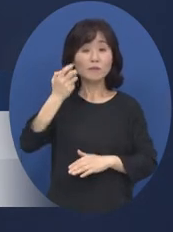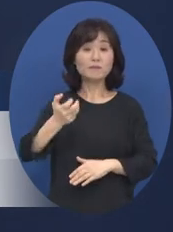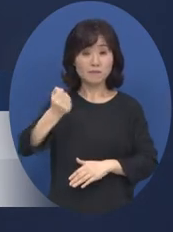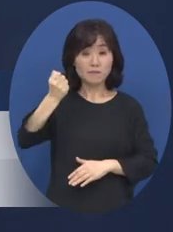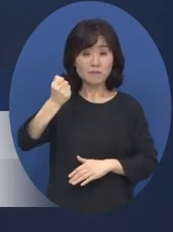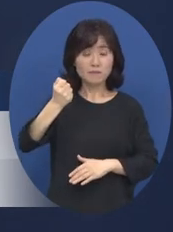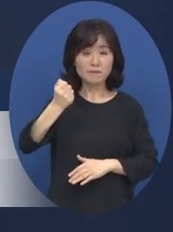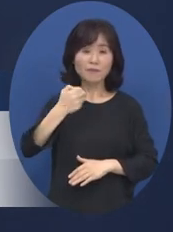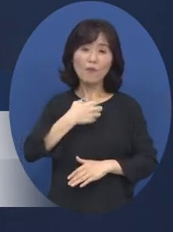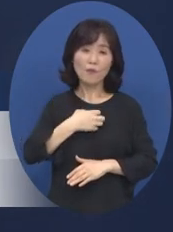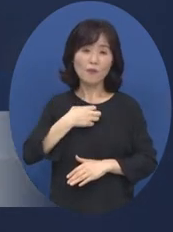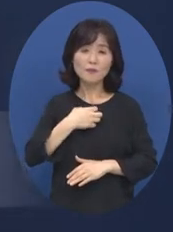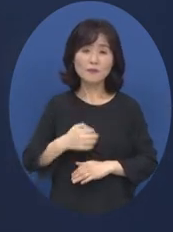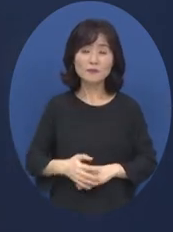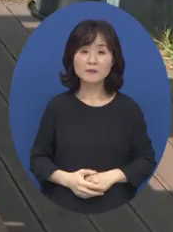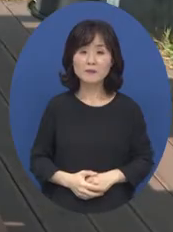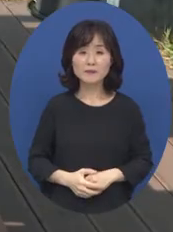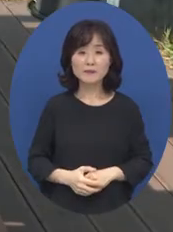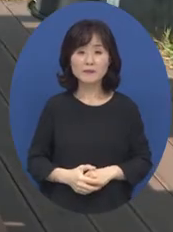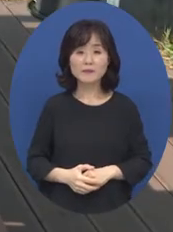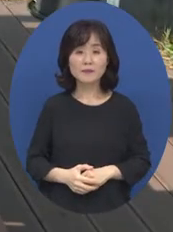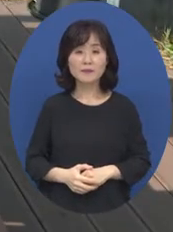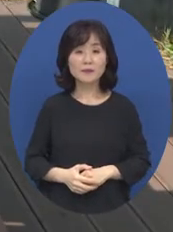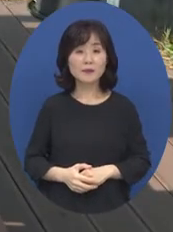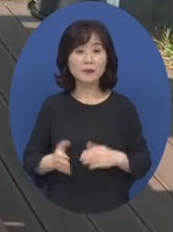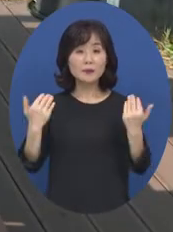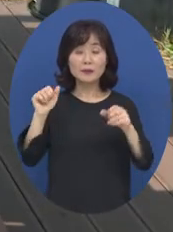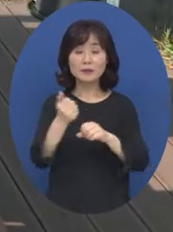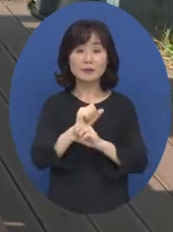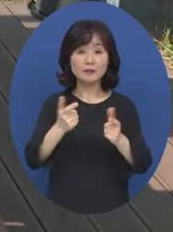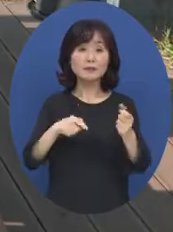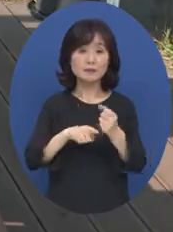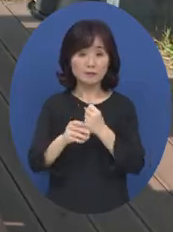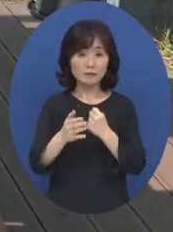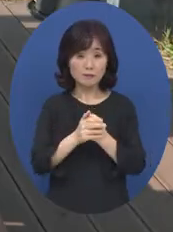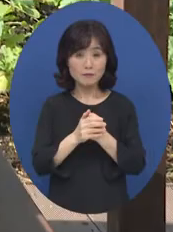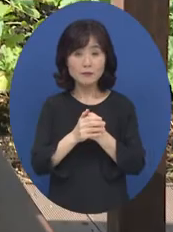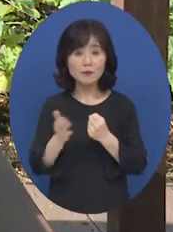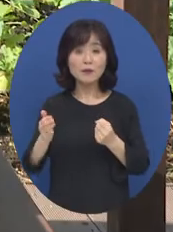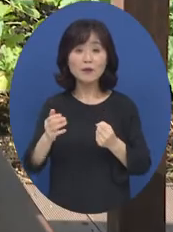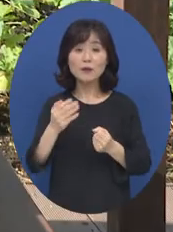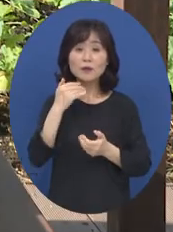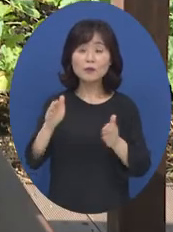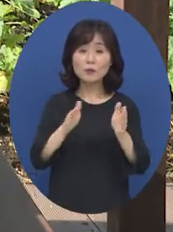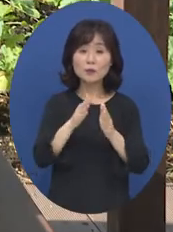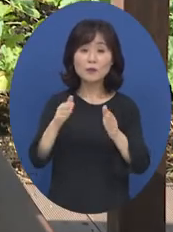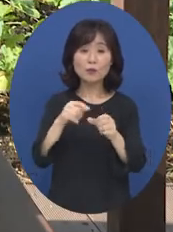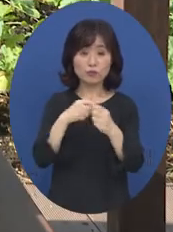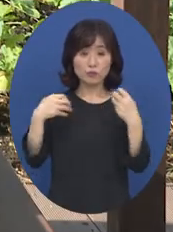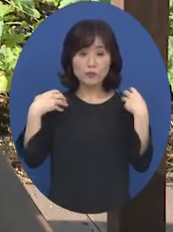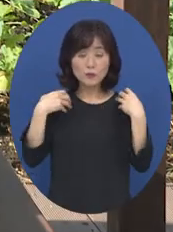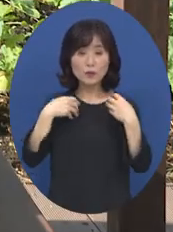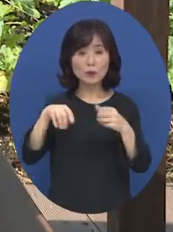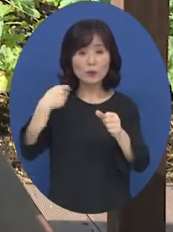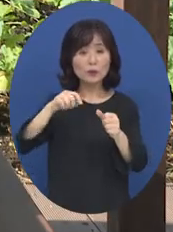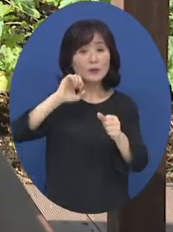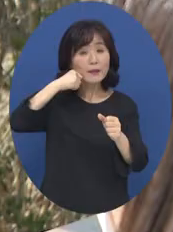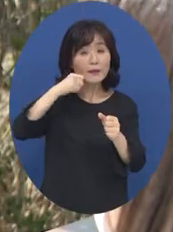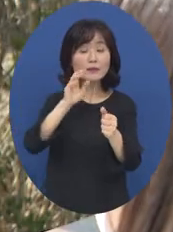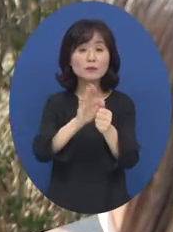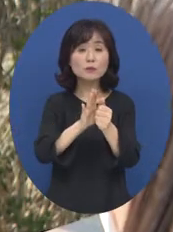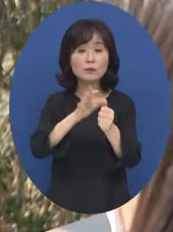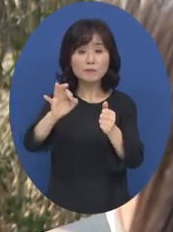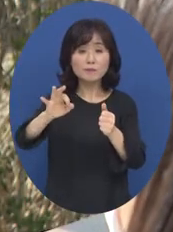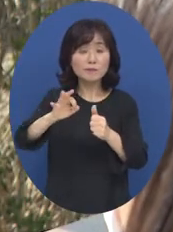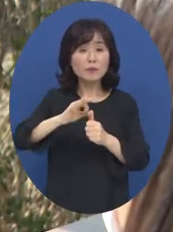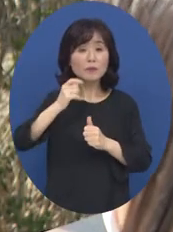바뀌게 되는 게 아닐까 라고 생각 학교에 다니지 않는다는 이유로 경우 도교육청의 교육 찐한 지원금을 받지 못하는 학교